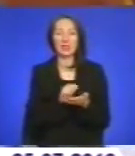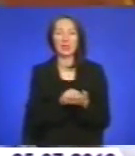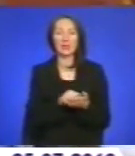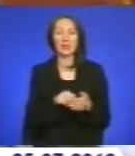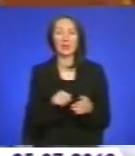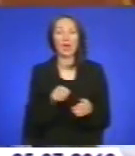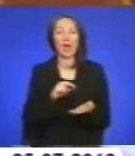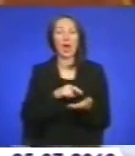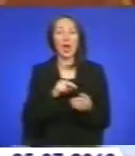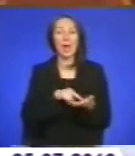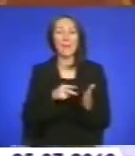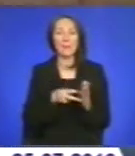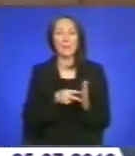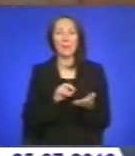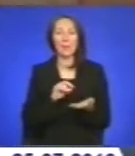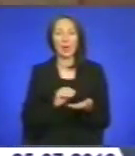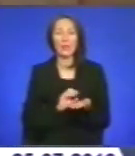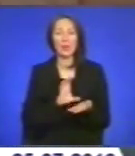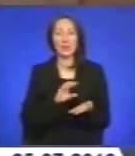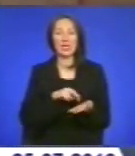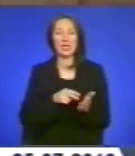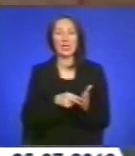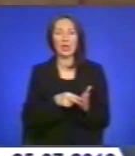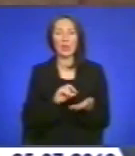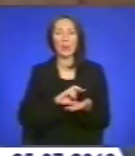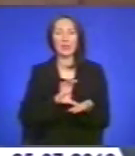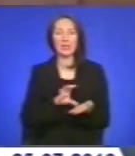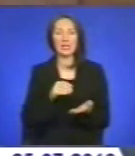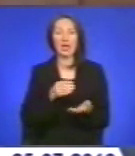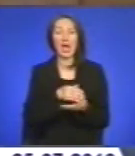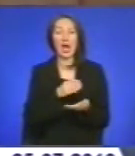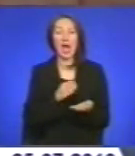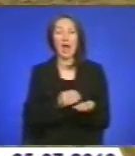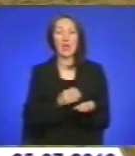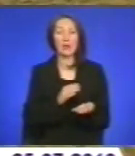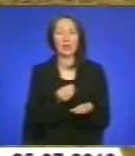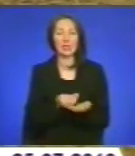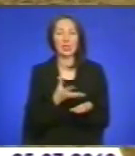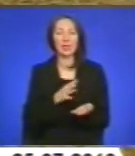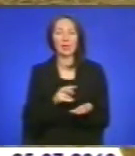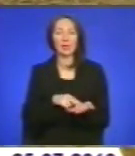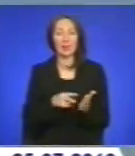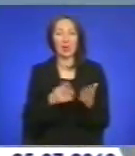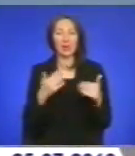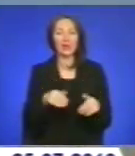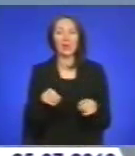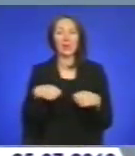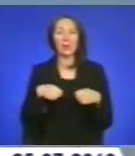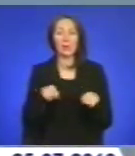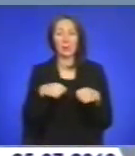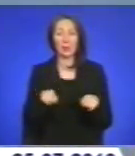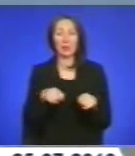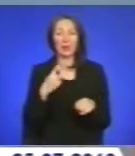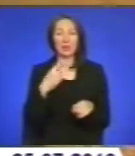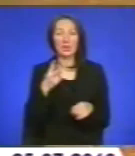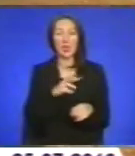не планується, запевнив Сергій Арбузов, адже вітчизняний АПК демонструє позитивні результати. Вже експортовано 23 мільйони тонн зерна, що на мільйон